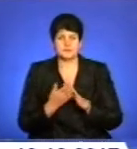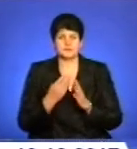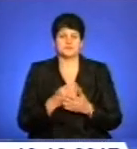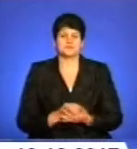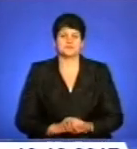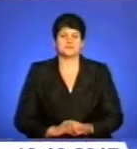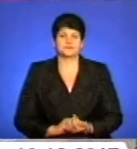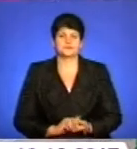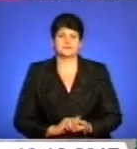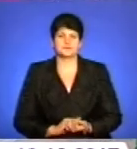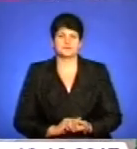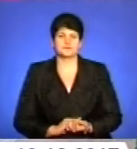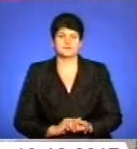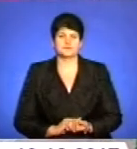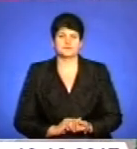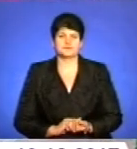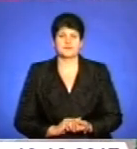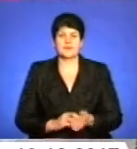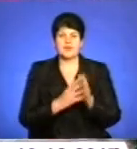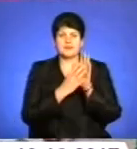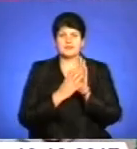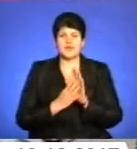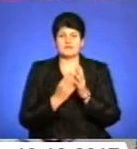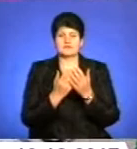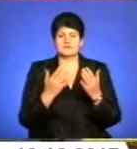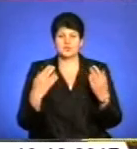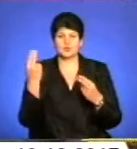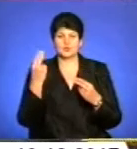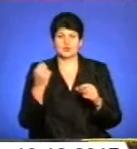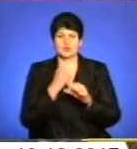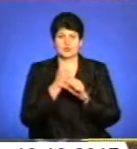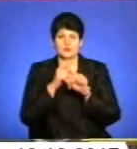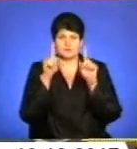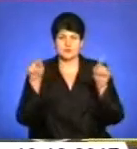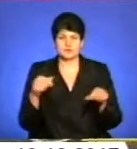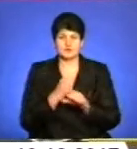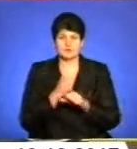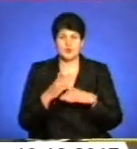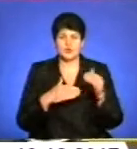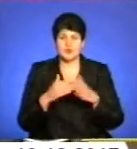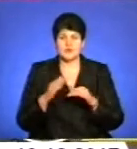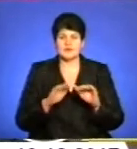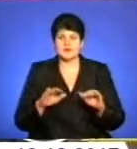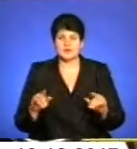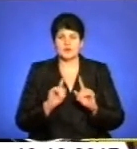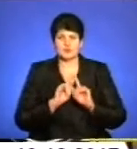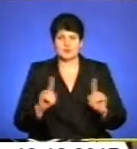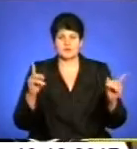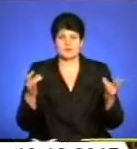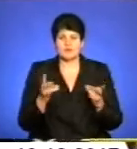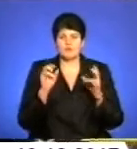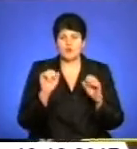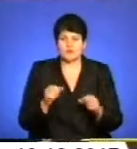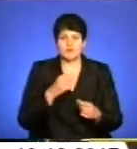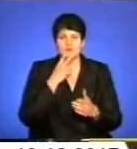Богдана Буденчука. 9 виставок художніх робіт, виконаних руками дітей з особливими потребами, могли оглянути